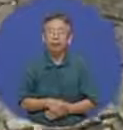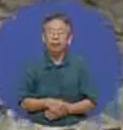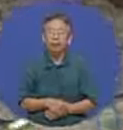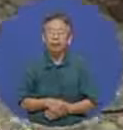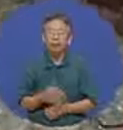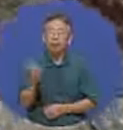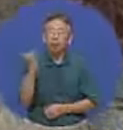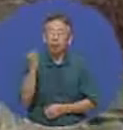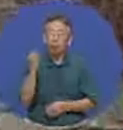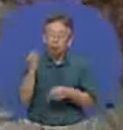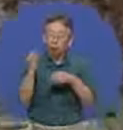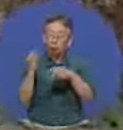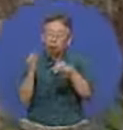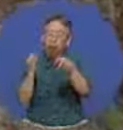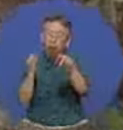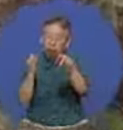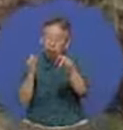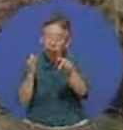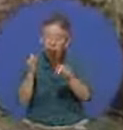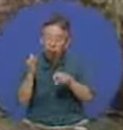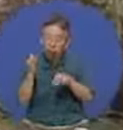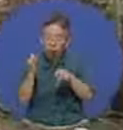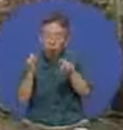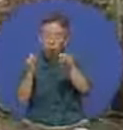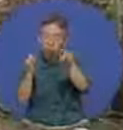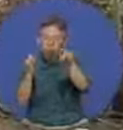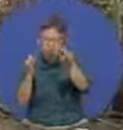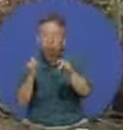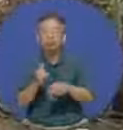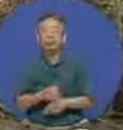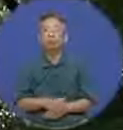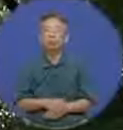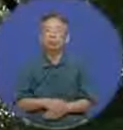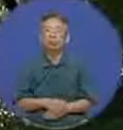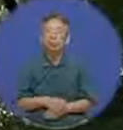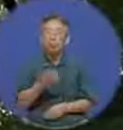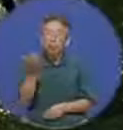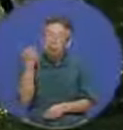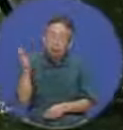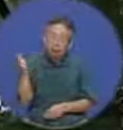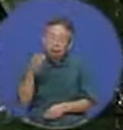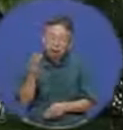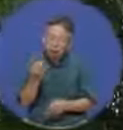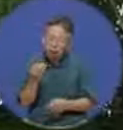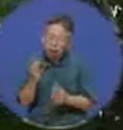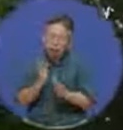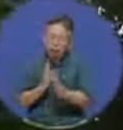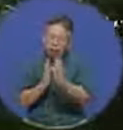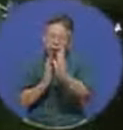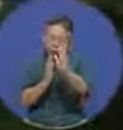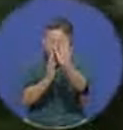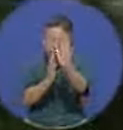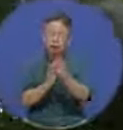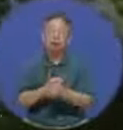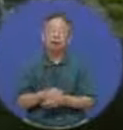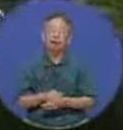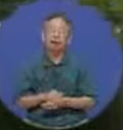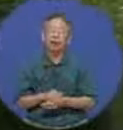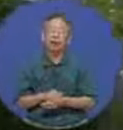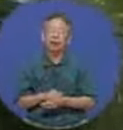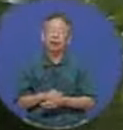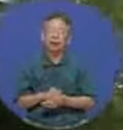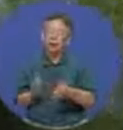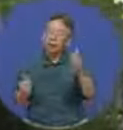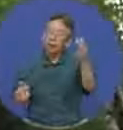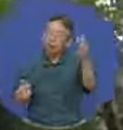夫婦杉を越えると大門坂の上り道が始まります。古来より多くの参詣者がたどった大門坂、全